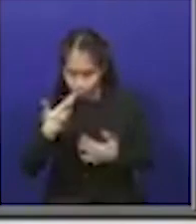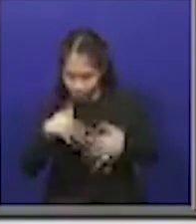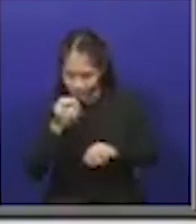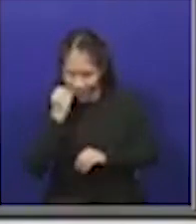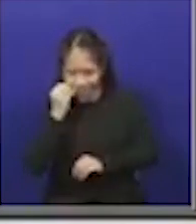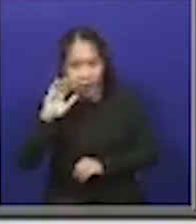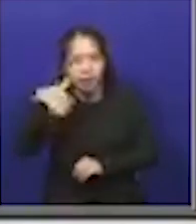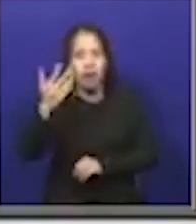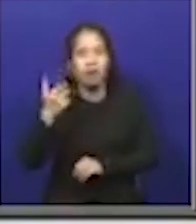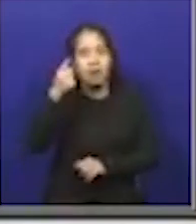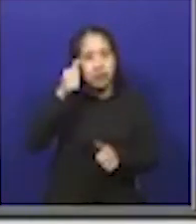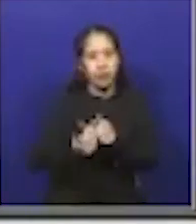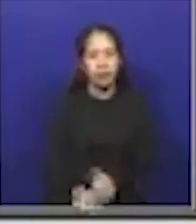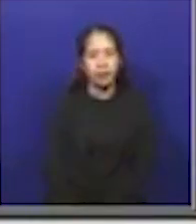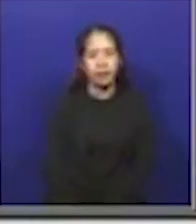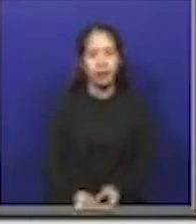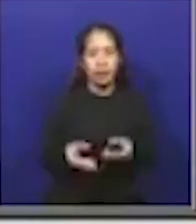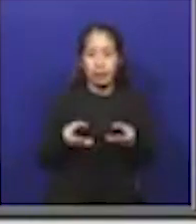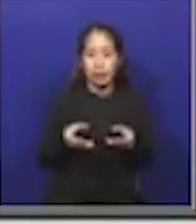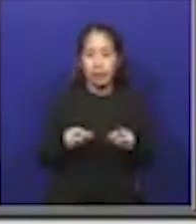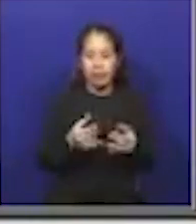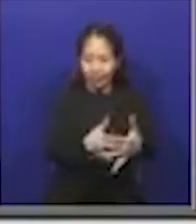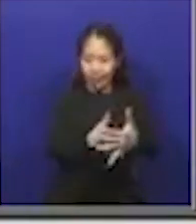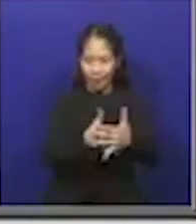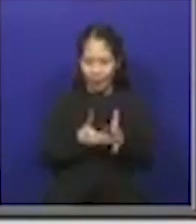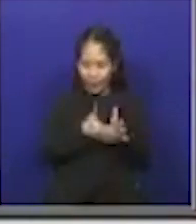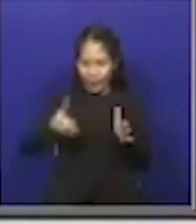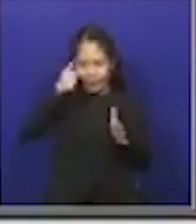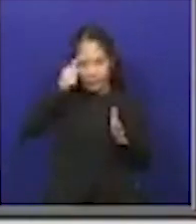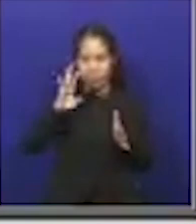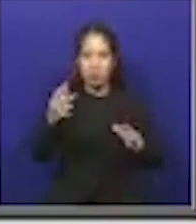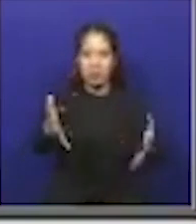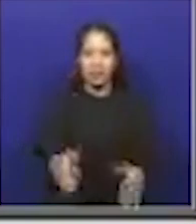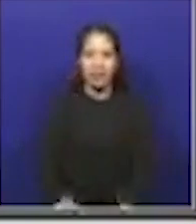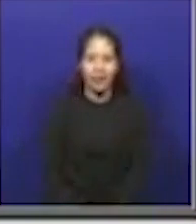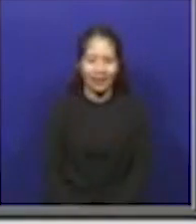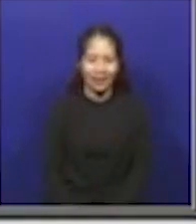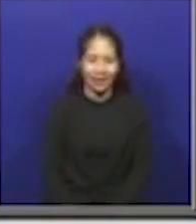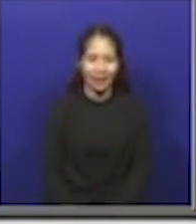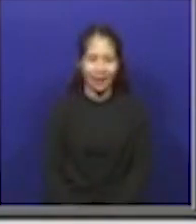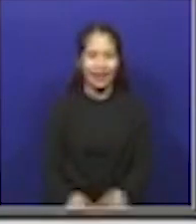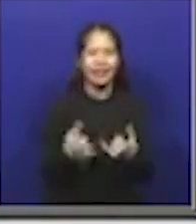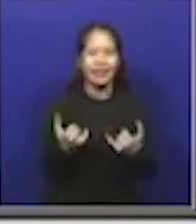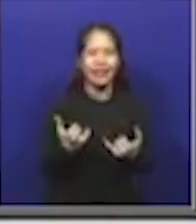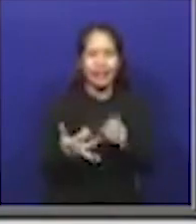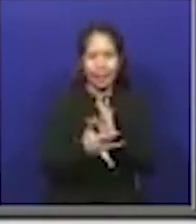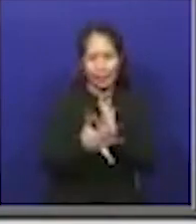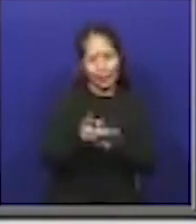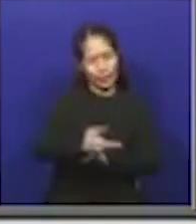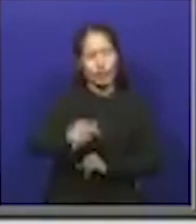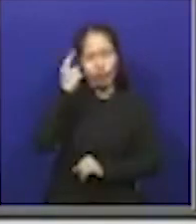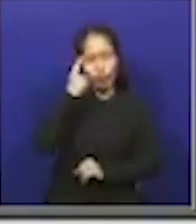ท่านจำได้ไหมสเตทควอรันทีนไม่มีฮะกลับมาแล้วมีเรื่องที่สมัยนี้มันเทคโนโลยีมันรู้กันหม